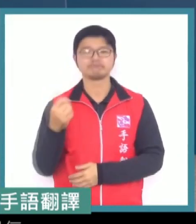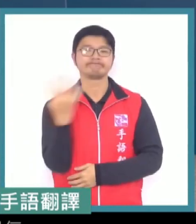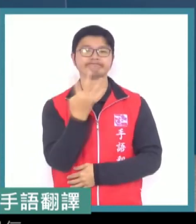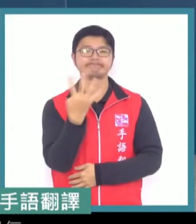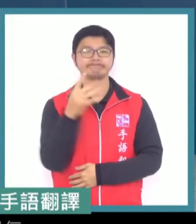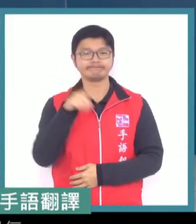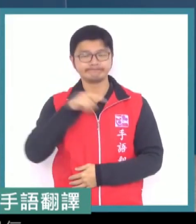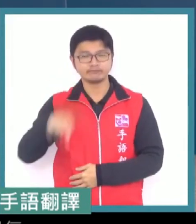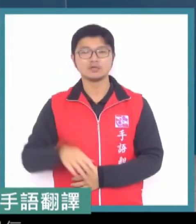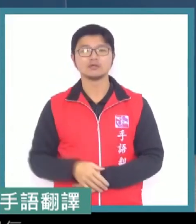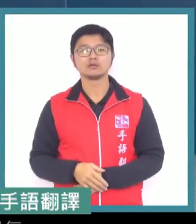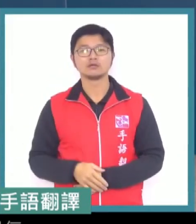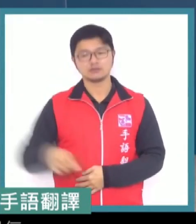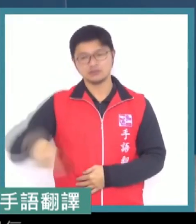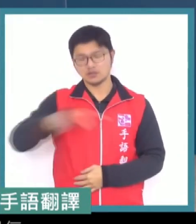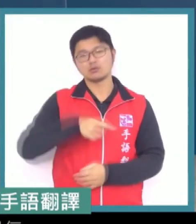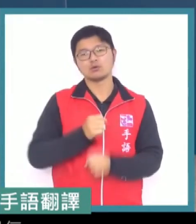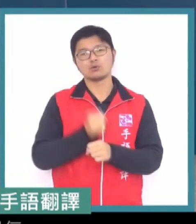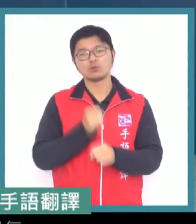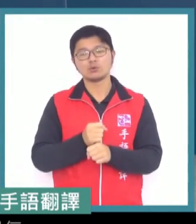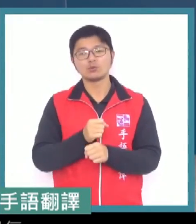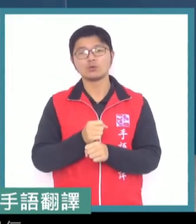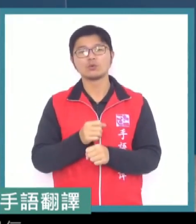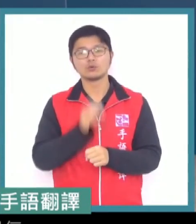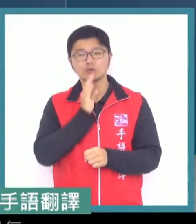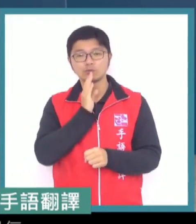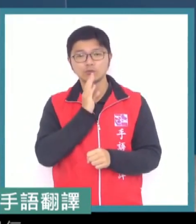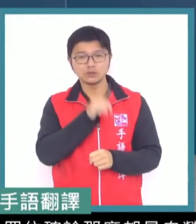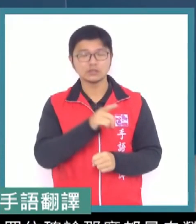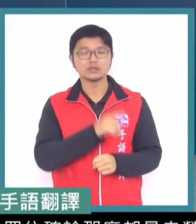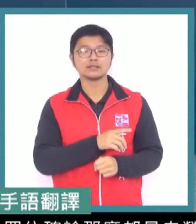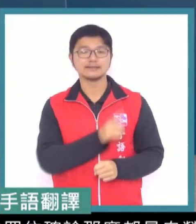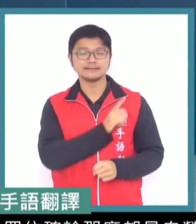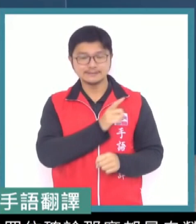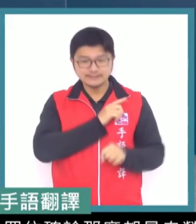是自营的美甲工作坊的顾客这个也是